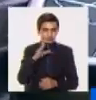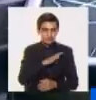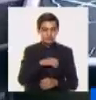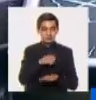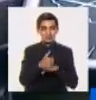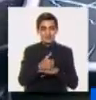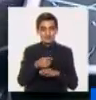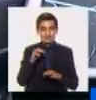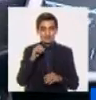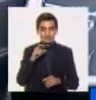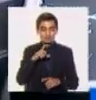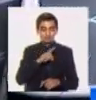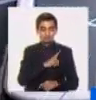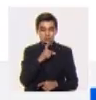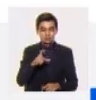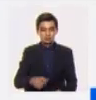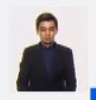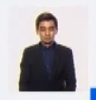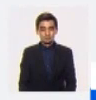авторитетных экспертов.